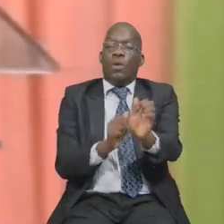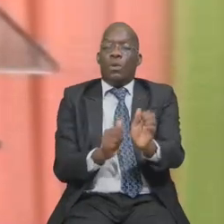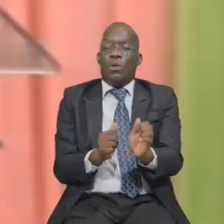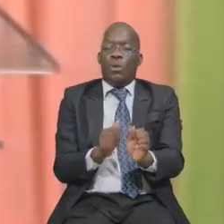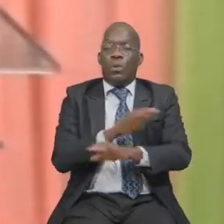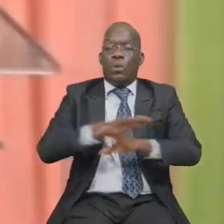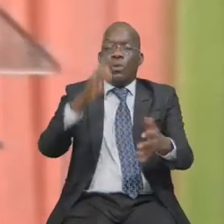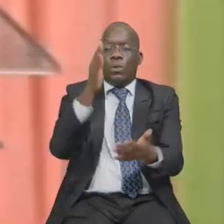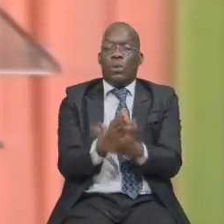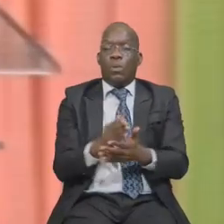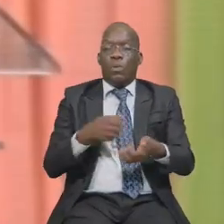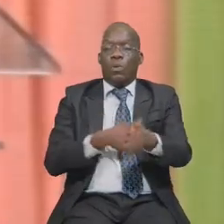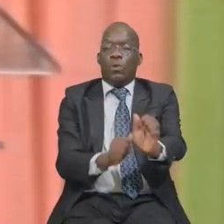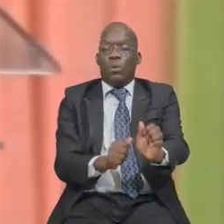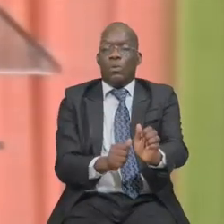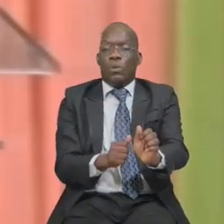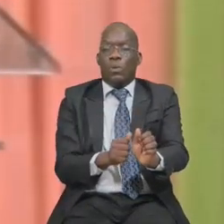Poursuis.